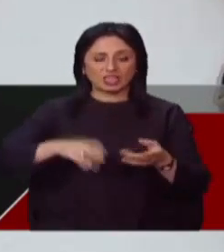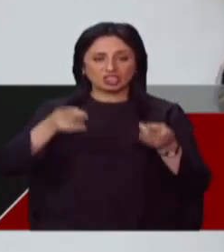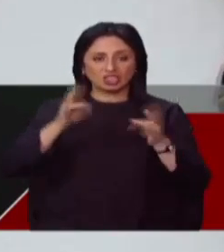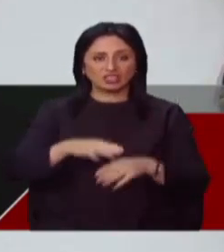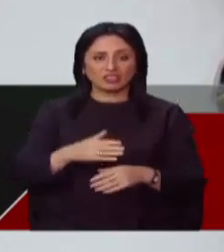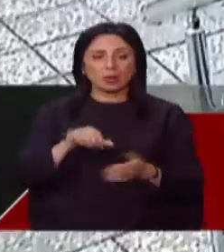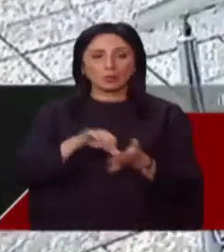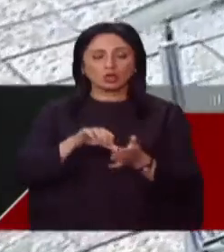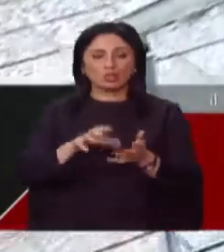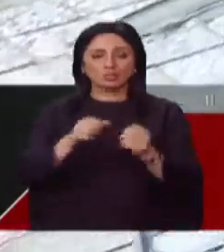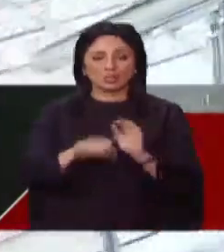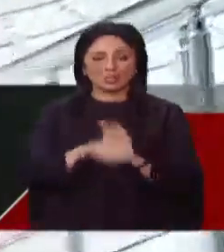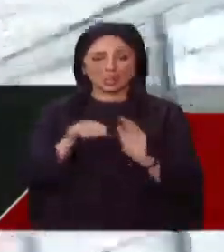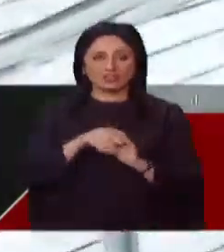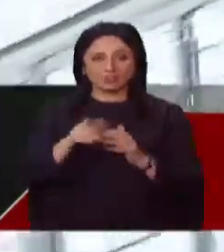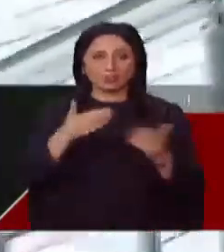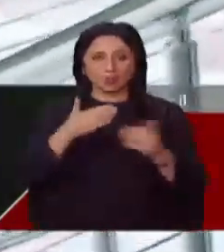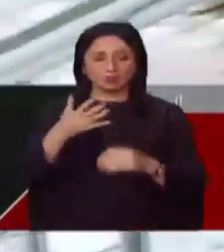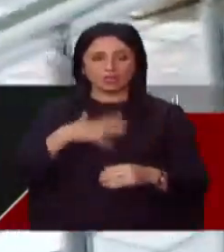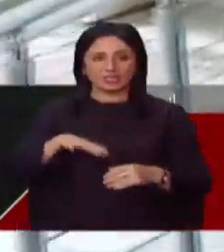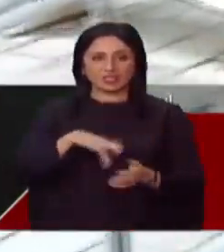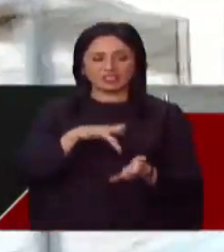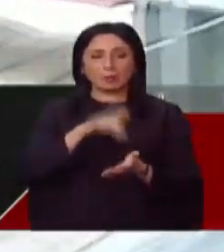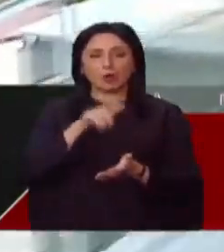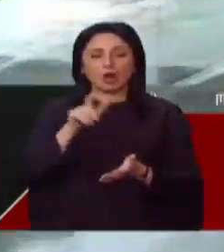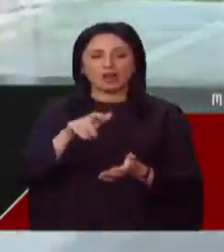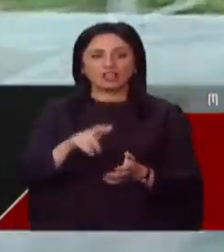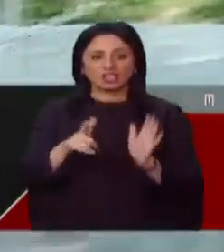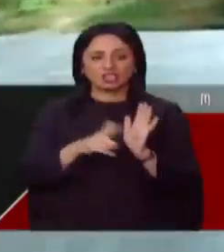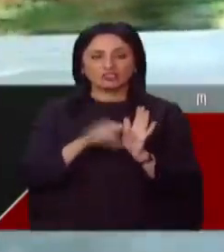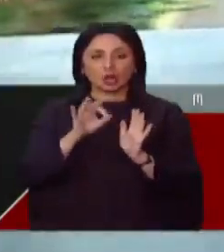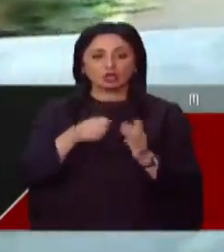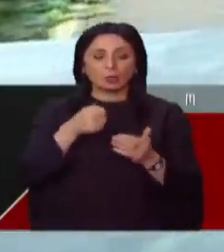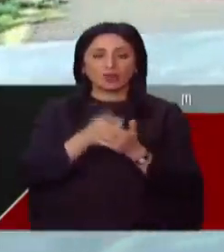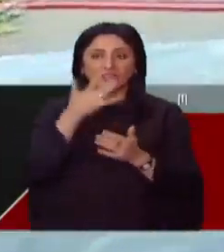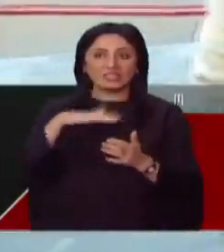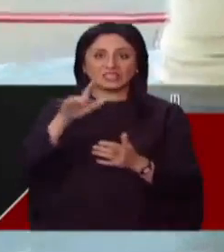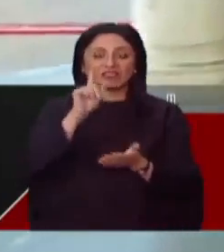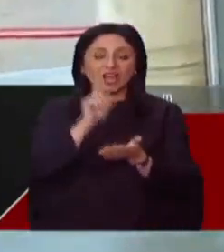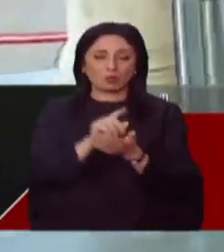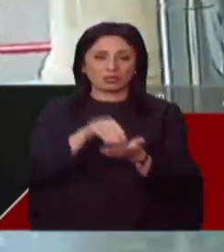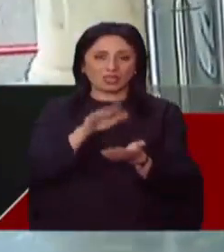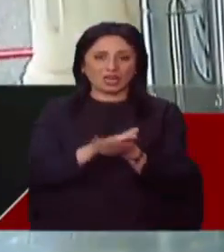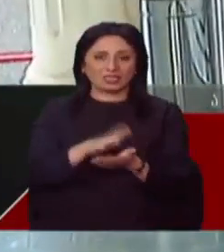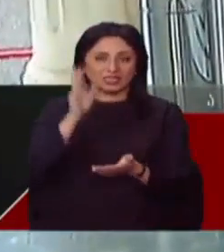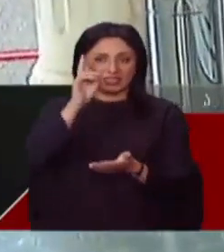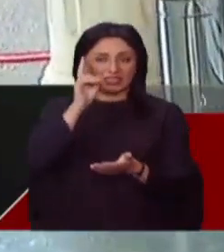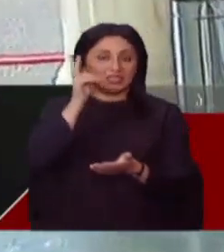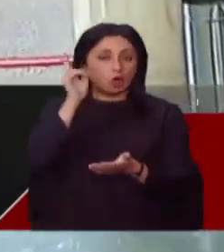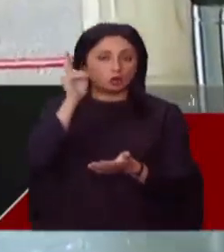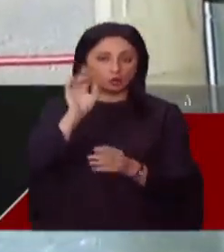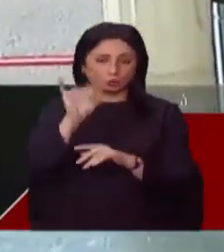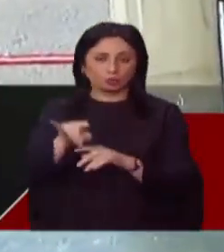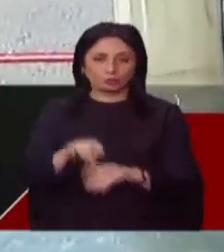დატოვა მონაწილეობა მიიღონ არჩევნებში. ის მოუწოდებს საქართველოს მოქალაქეებს 7 ოქტომბრამდე საზღვარგარეთ აუცილებლად დარეგისტრირდნენ საკონსულო